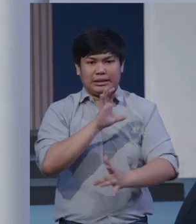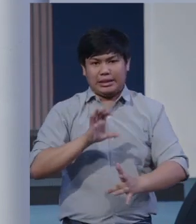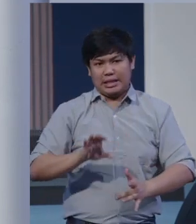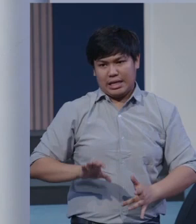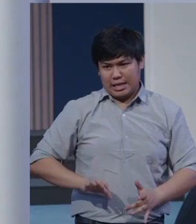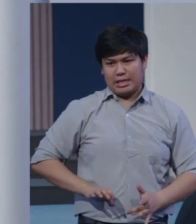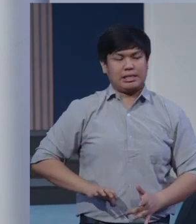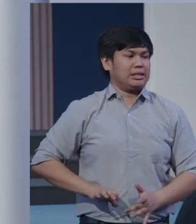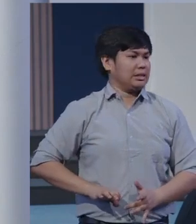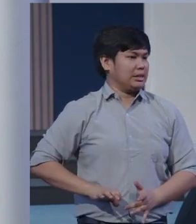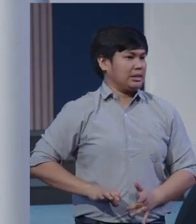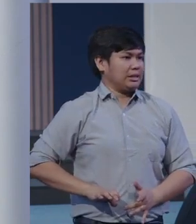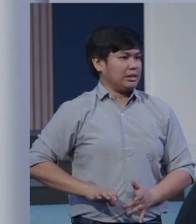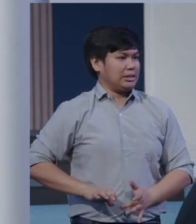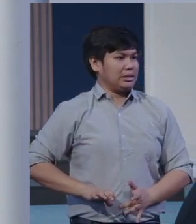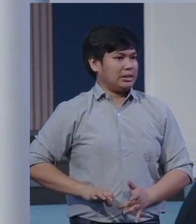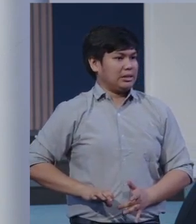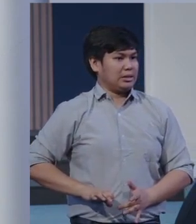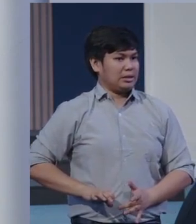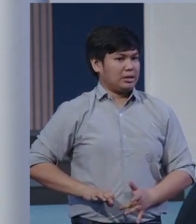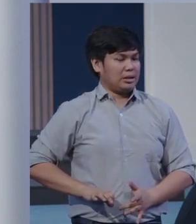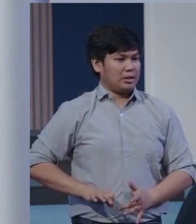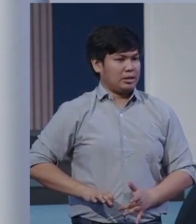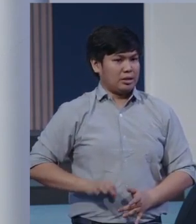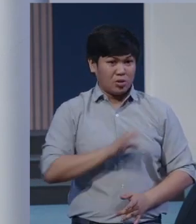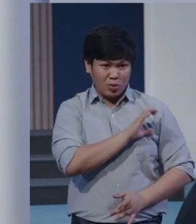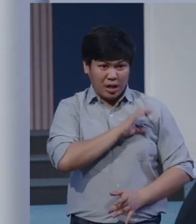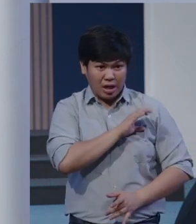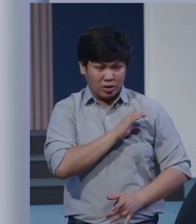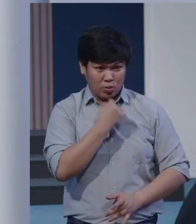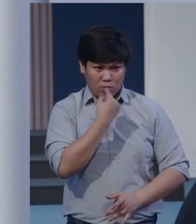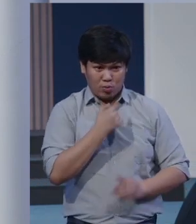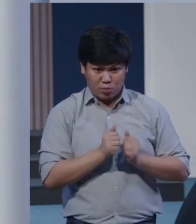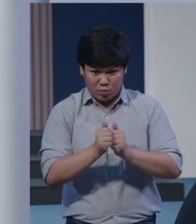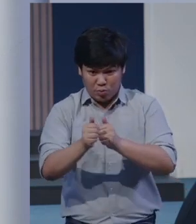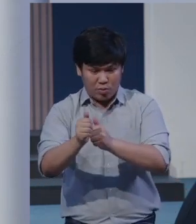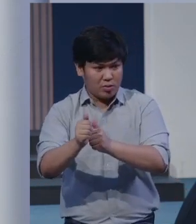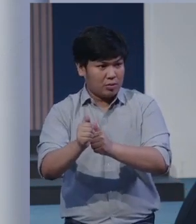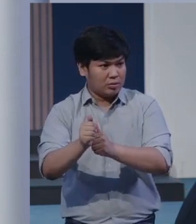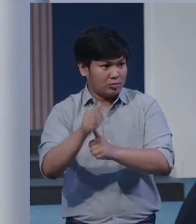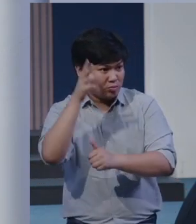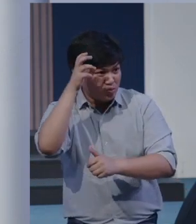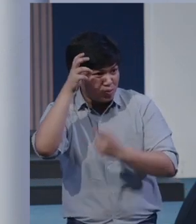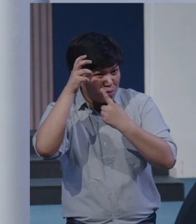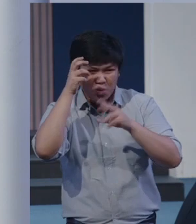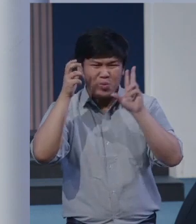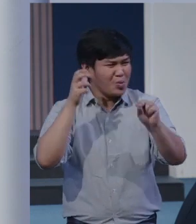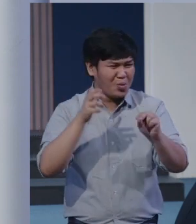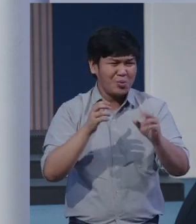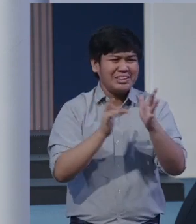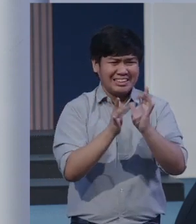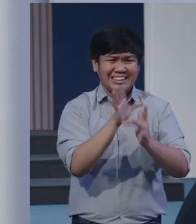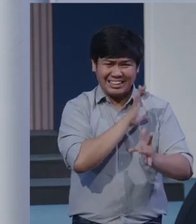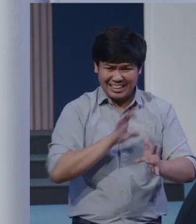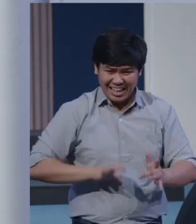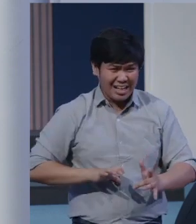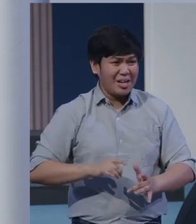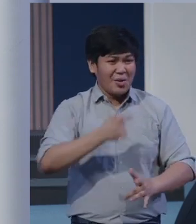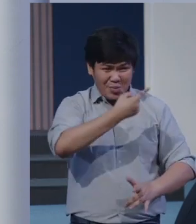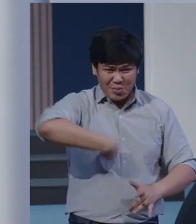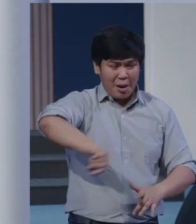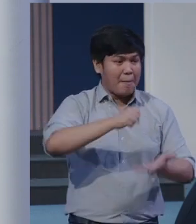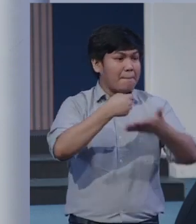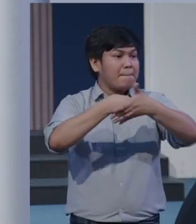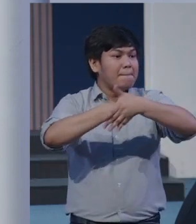kamatayan at sa kanyang pagkabuhay na maguli kaya tayo ay born again dahil